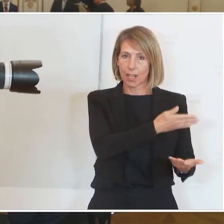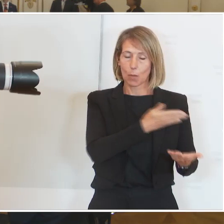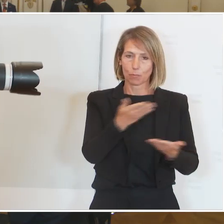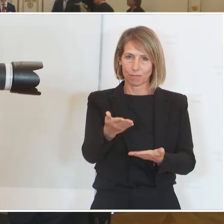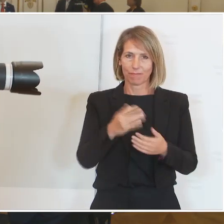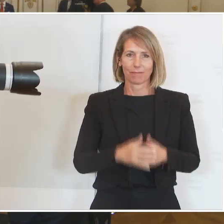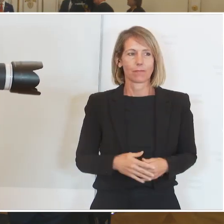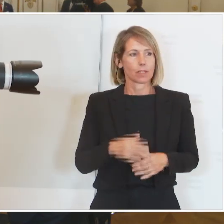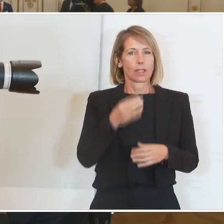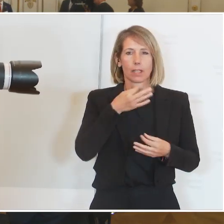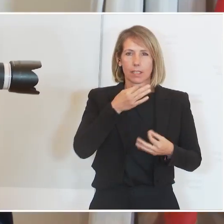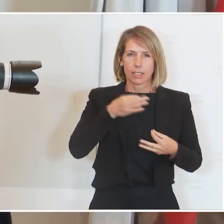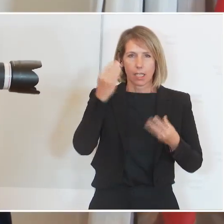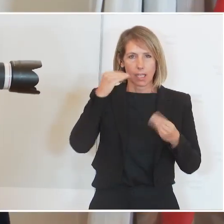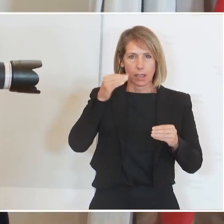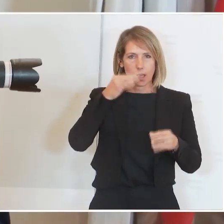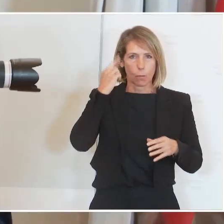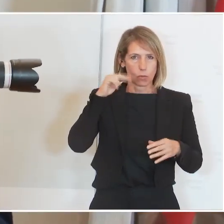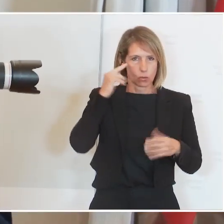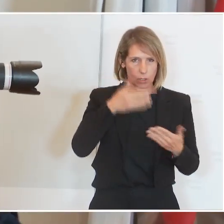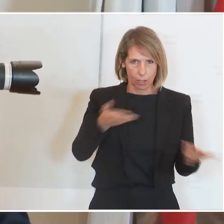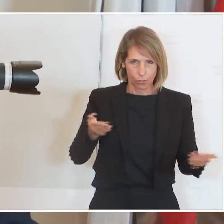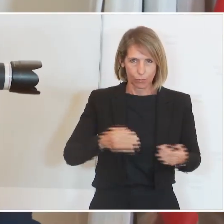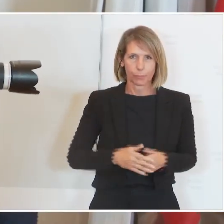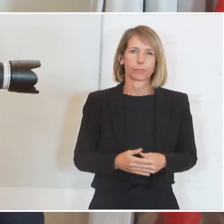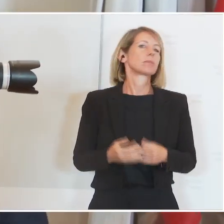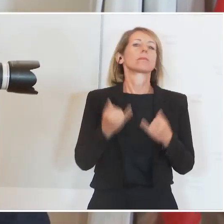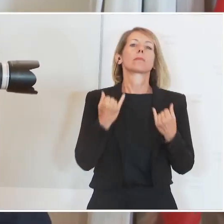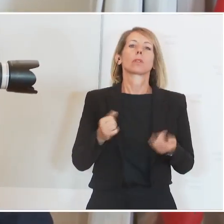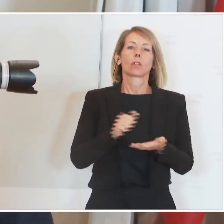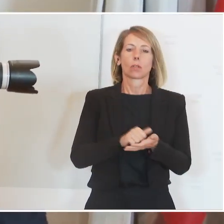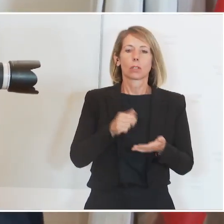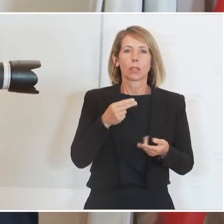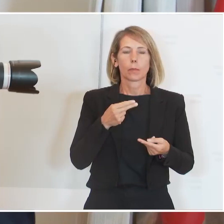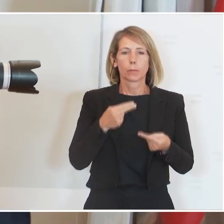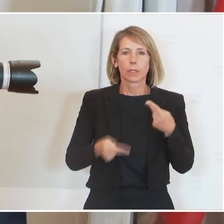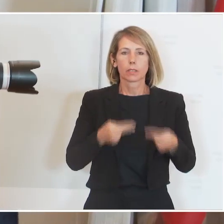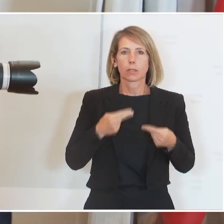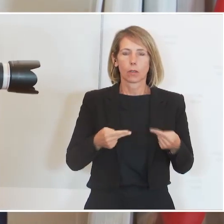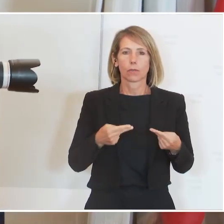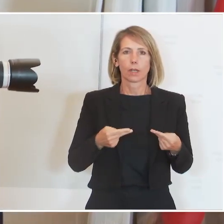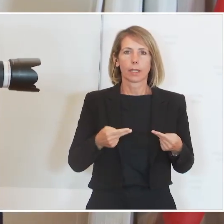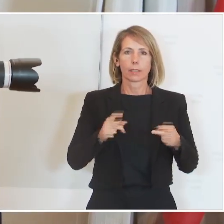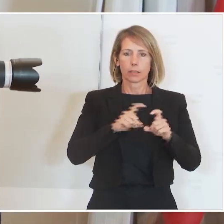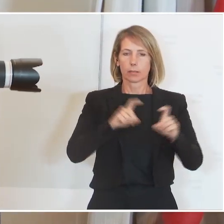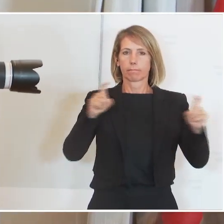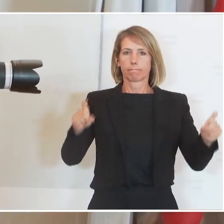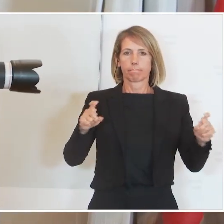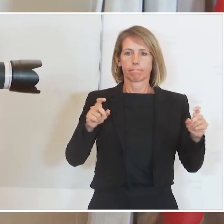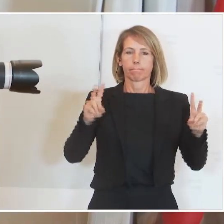geehrten Damen und Herren. Diese Pressekonferenz heute steht im Zeichen einer